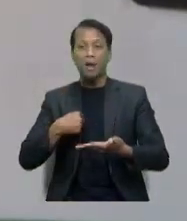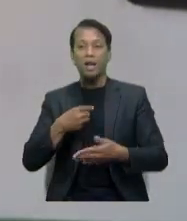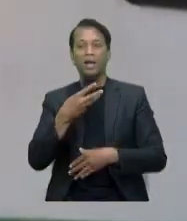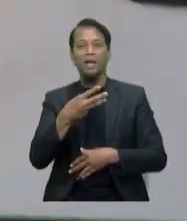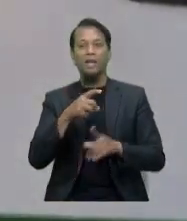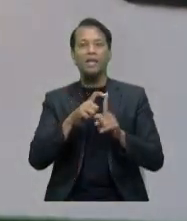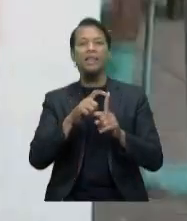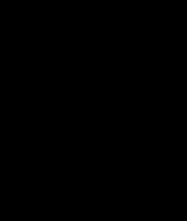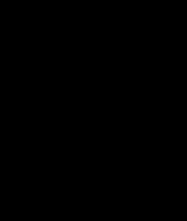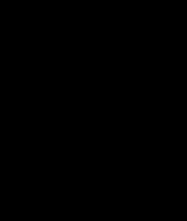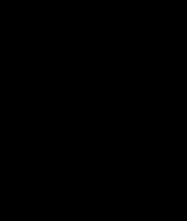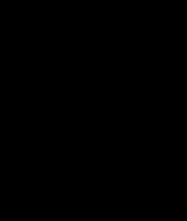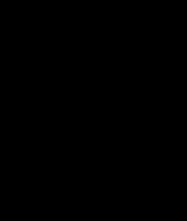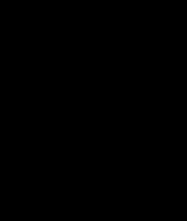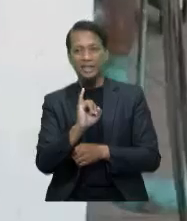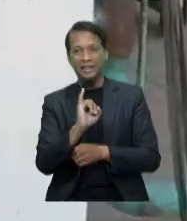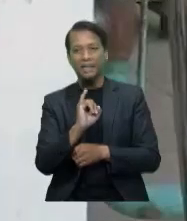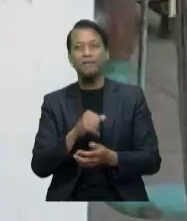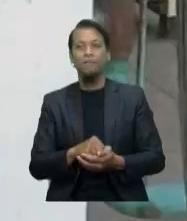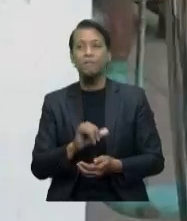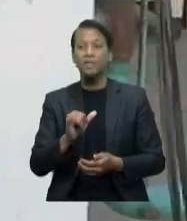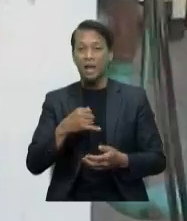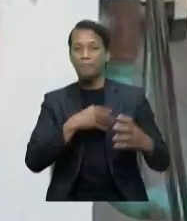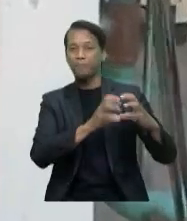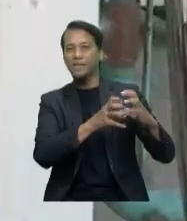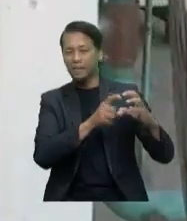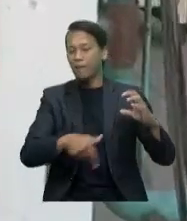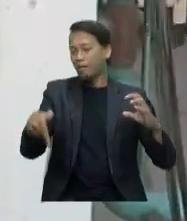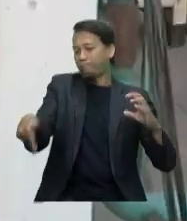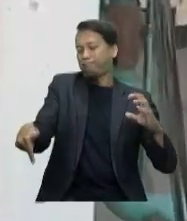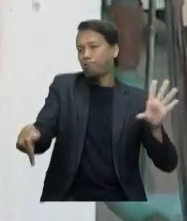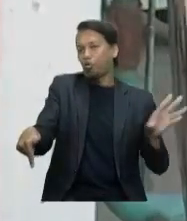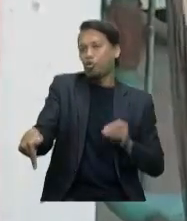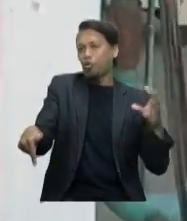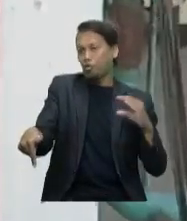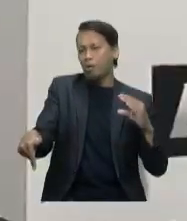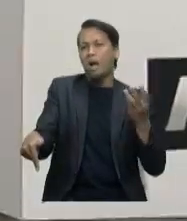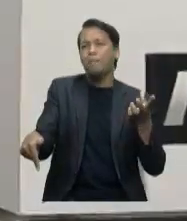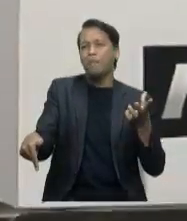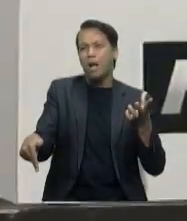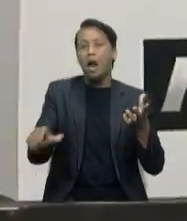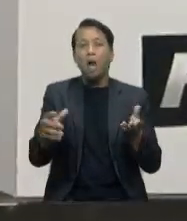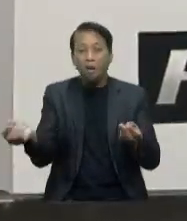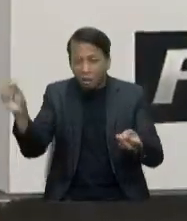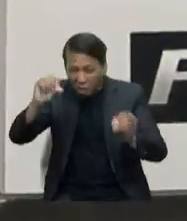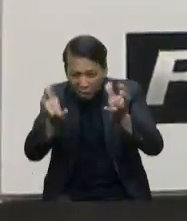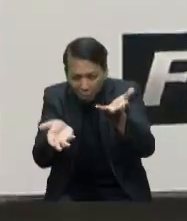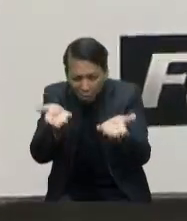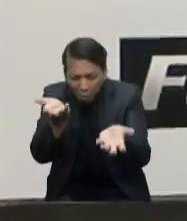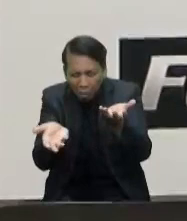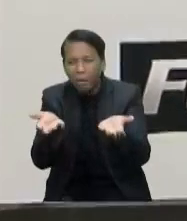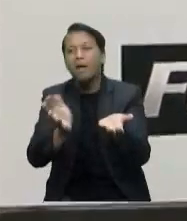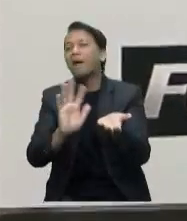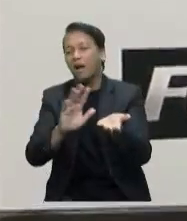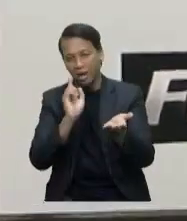menggunakan pom BBM karena lebih praktis. Tak perlu menggunakan timbangan, tinggal pencet tombol memasukkan volume